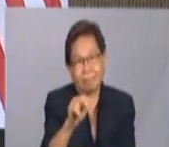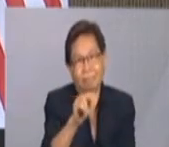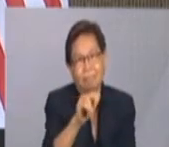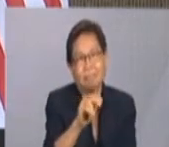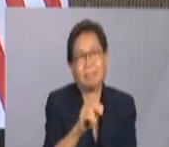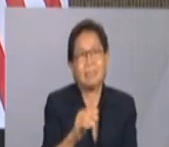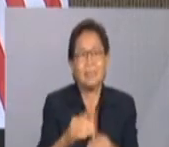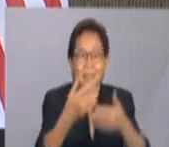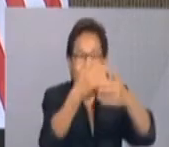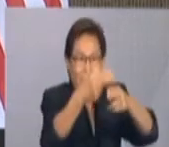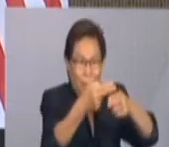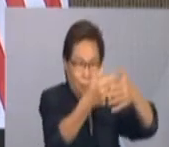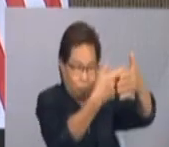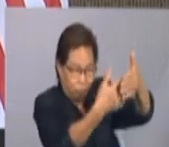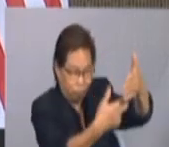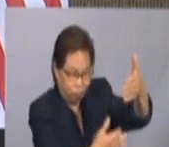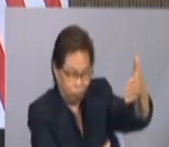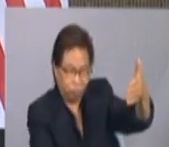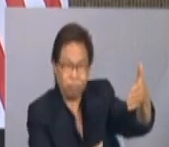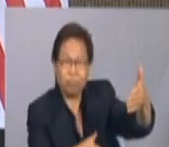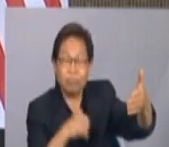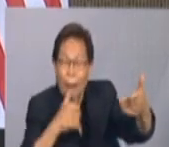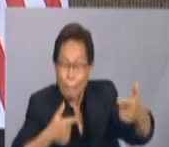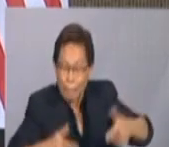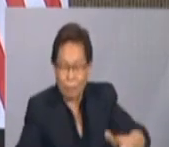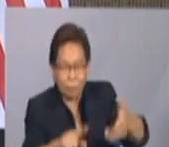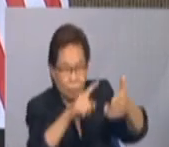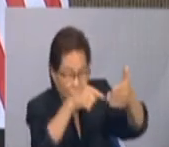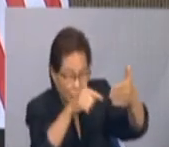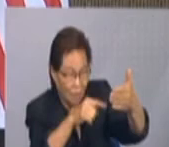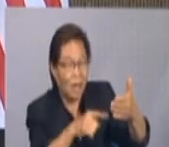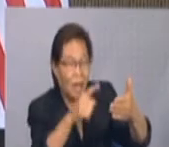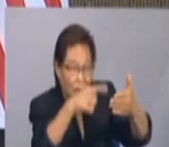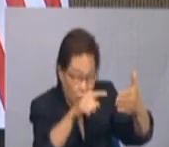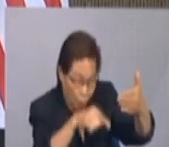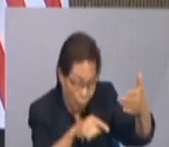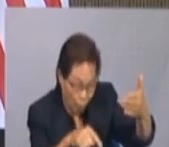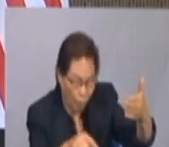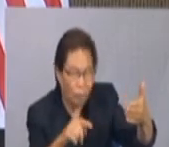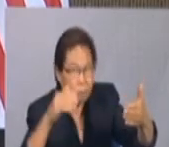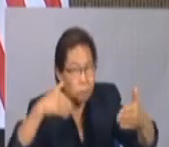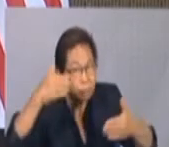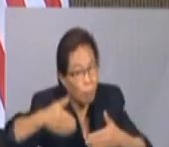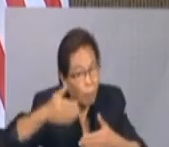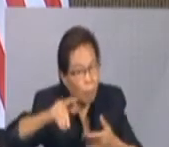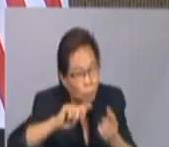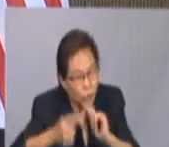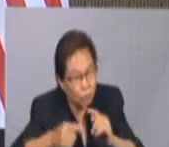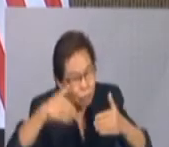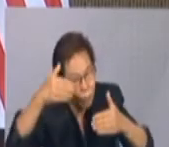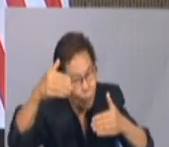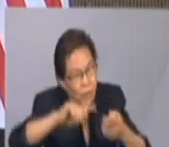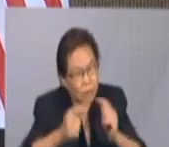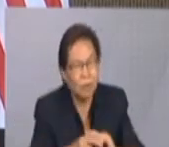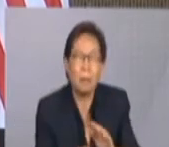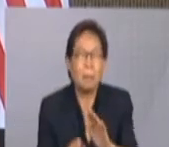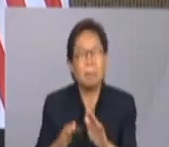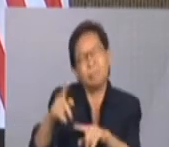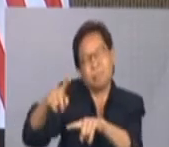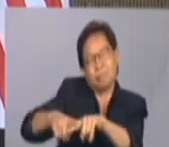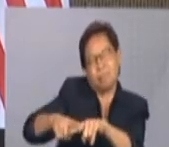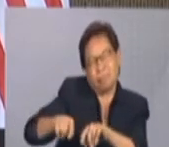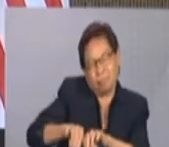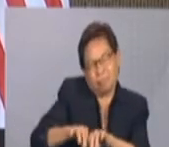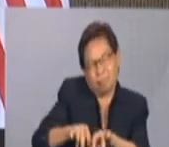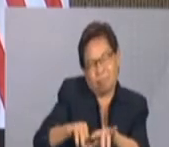saudara ini akan disemak the pada masa ke semasa bergantung kepada perkembangan cash-cash